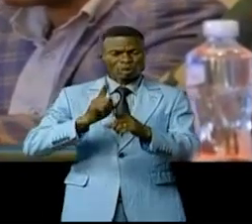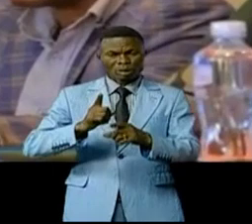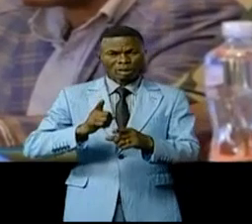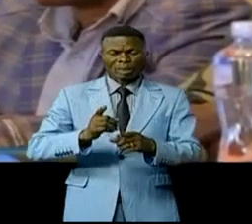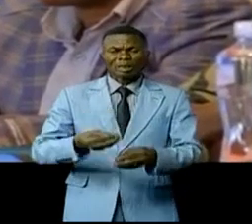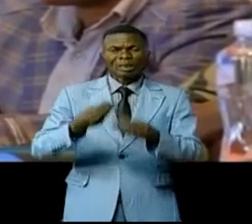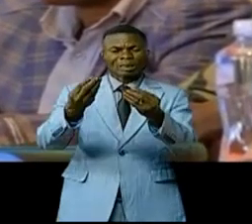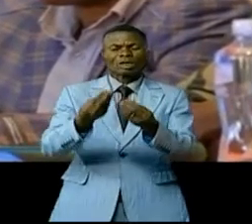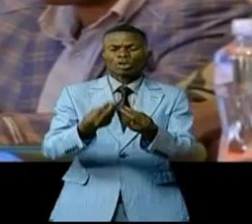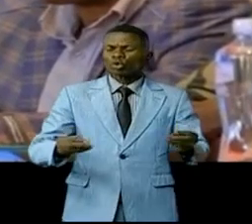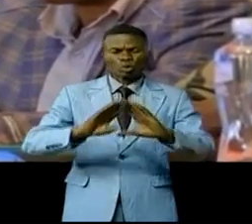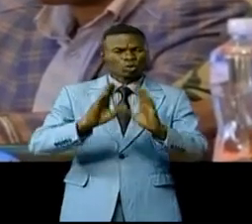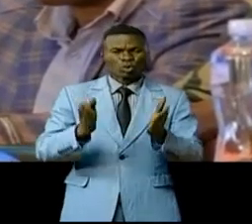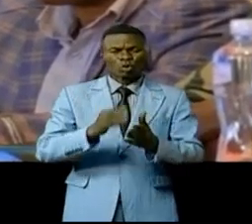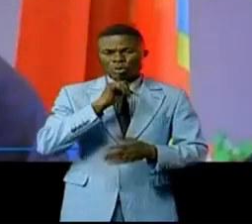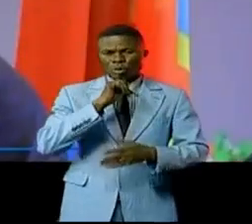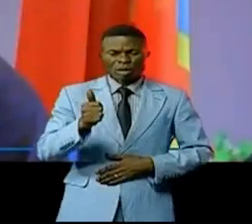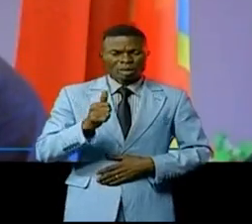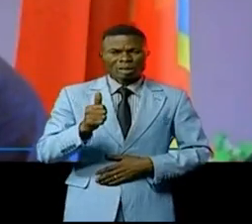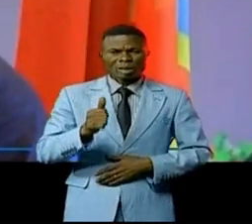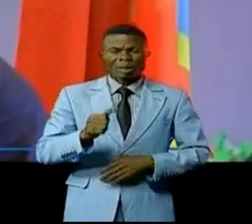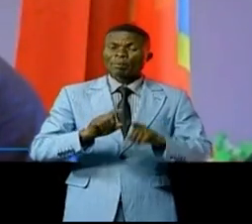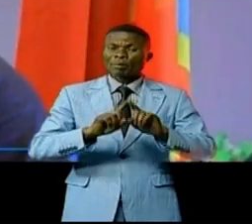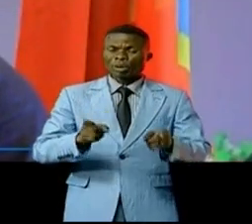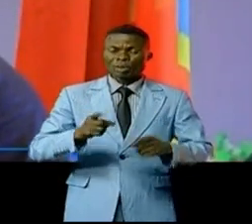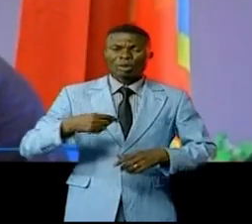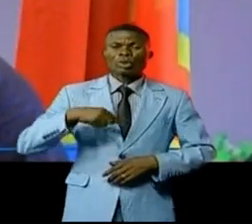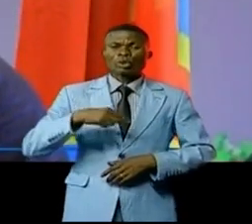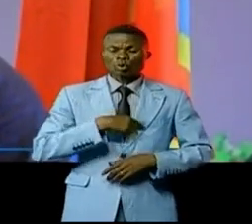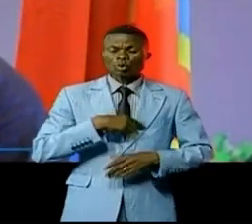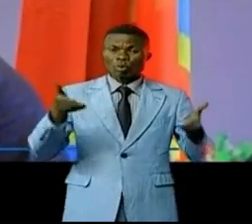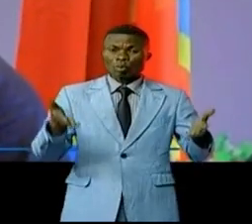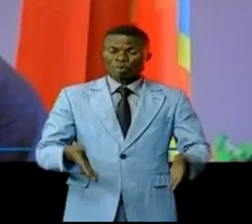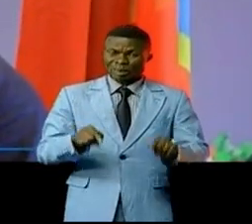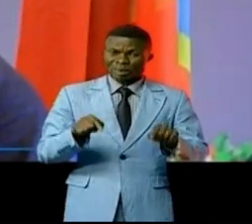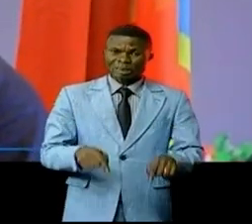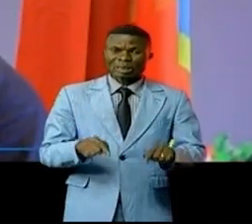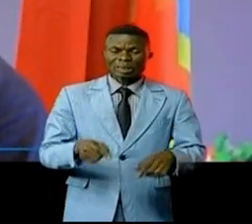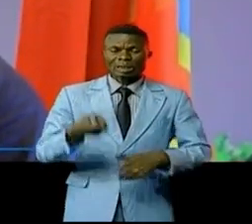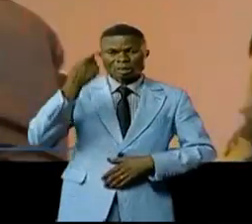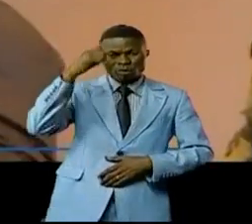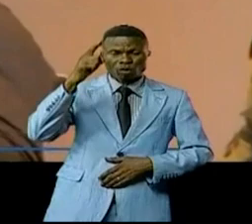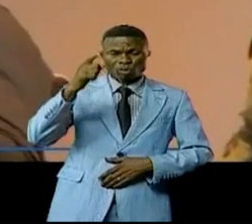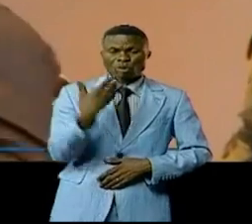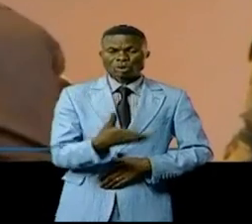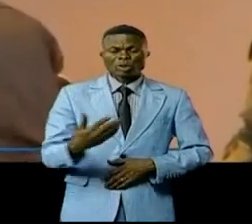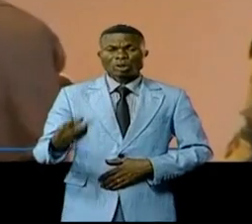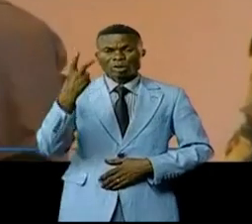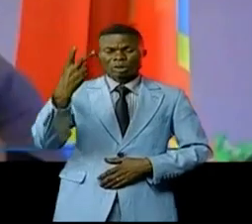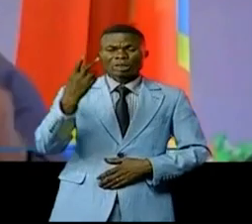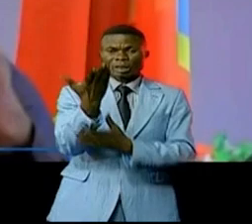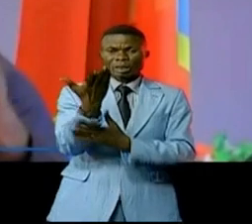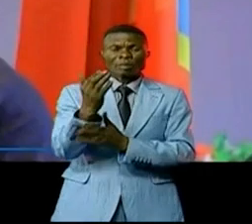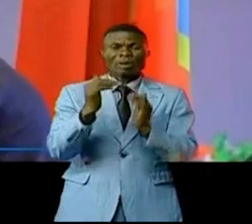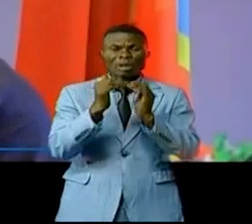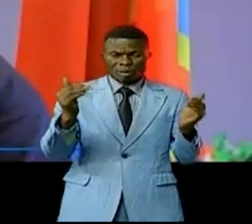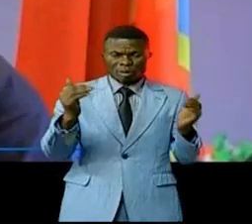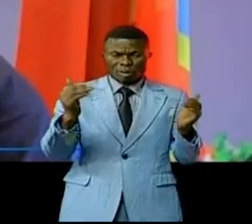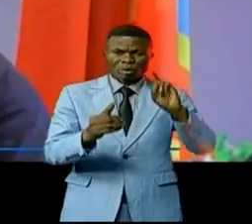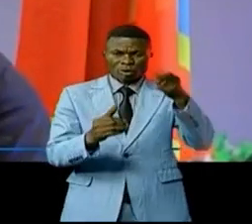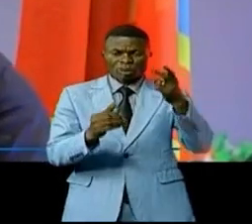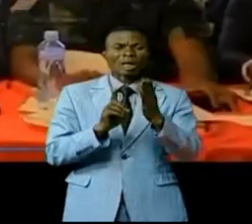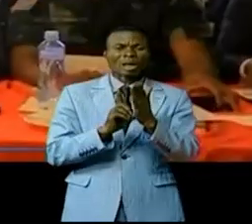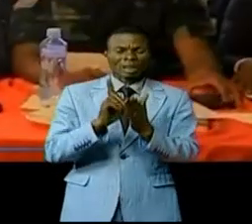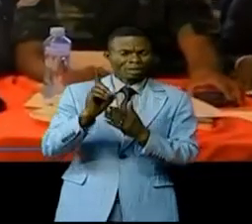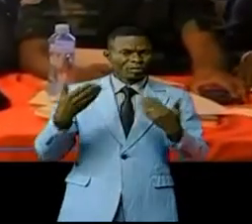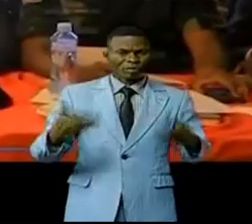n'importe qui puisse le perpétrer. Et nous sommes là pour deux choses, la paix et le